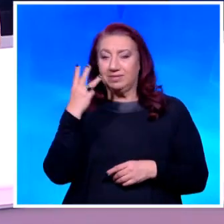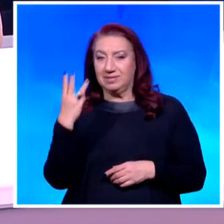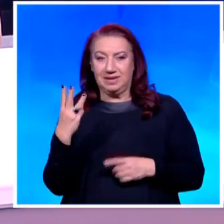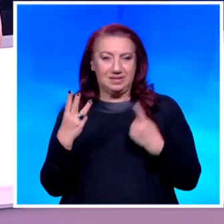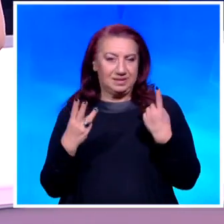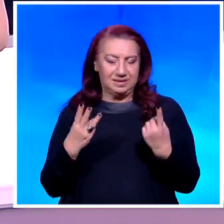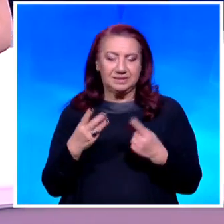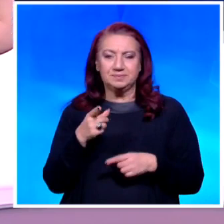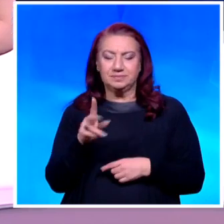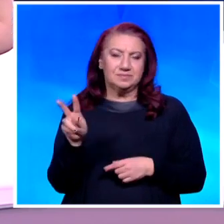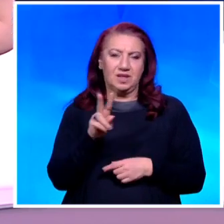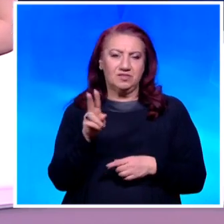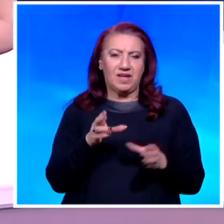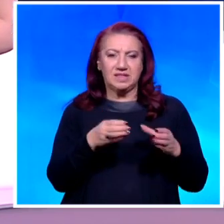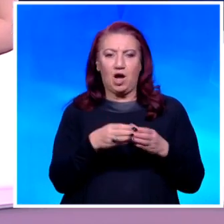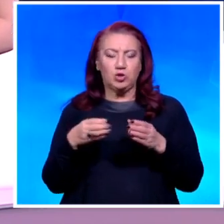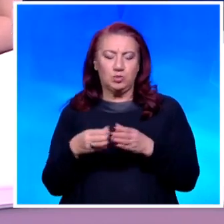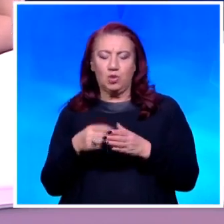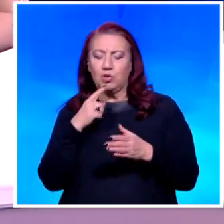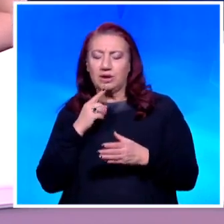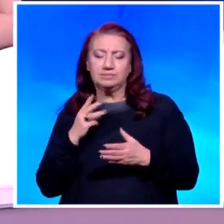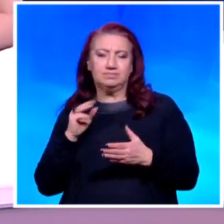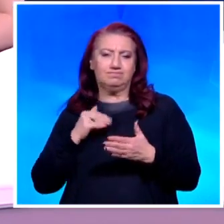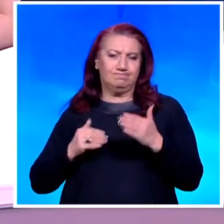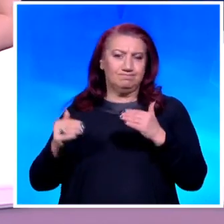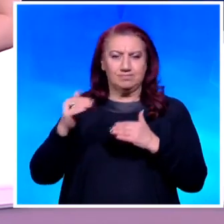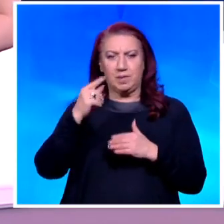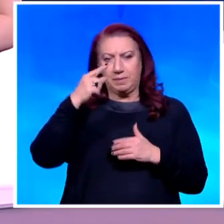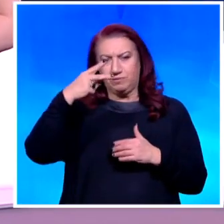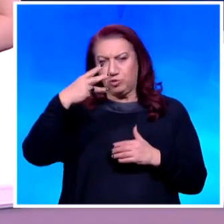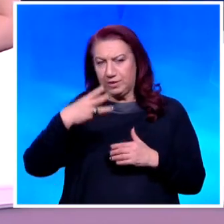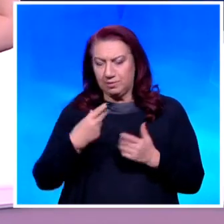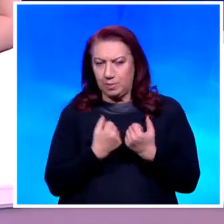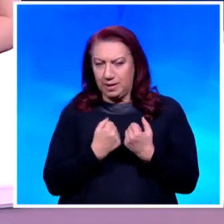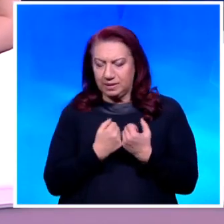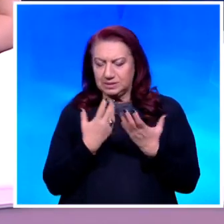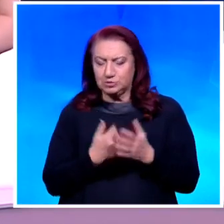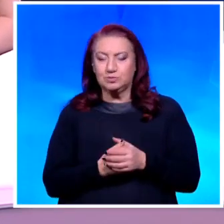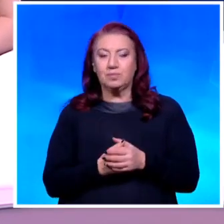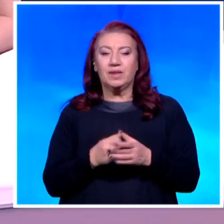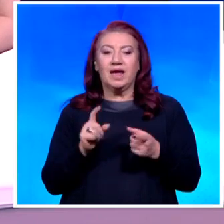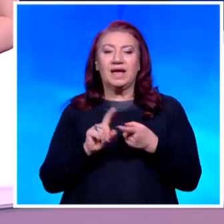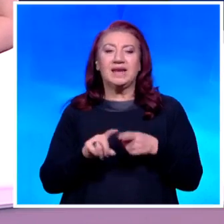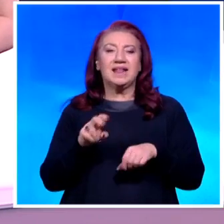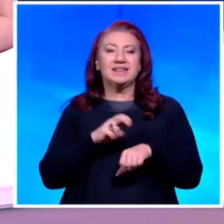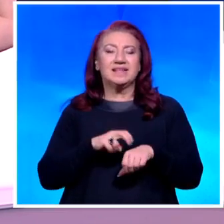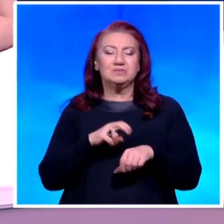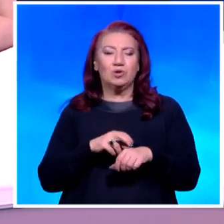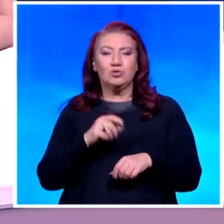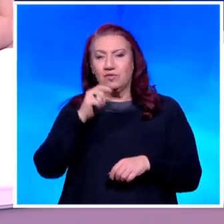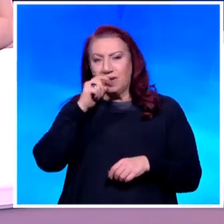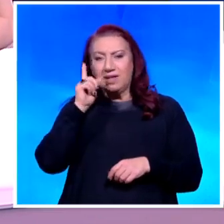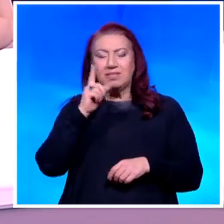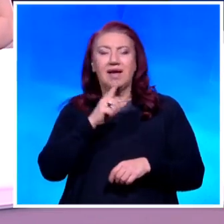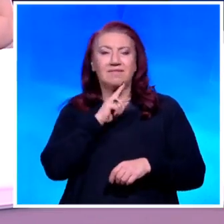от 45 точки, колкото има и ЦСКА. Кирил Десподов е главен герой в най-новата ни дигитална мини-поредица, която можете